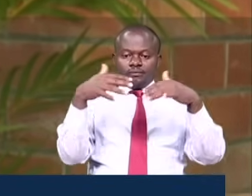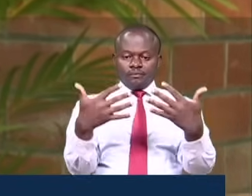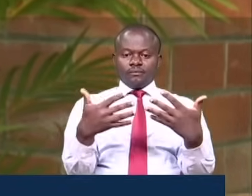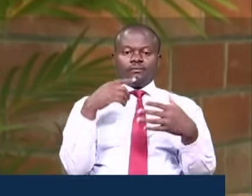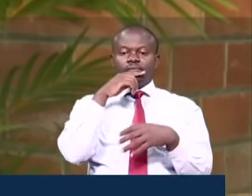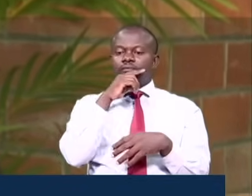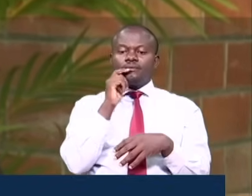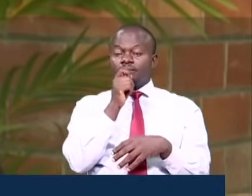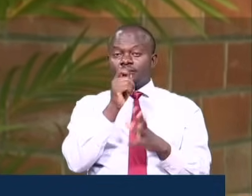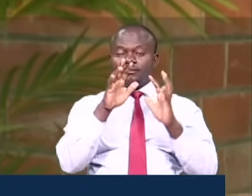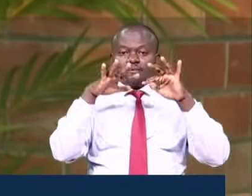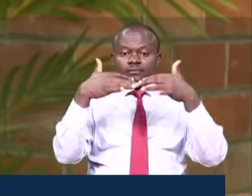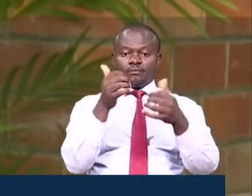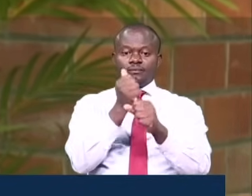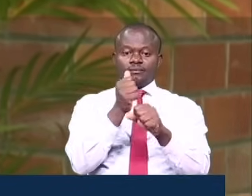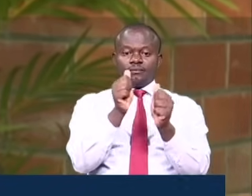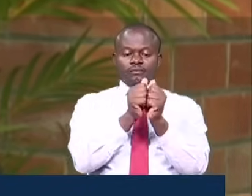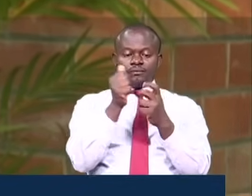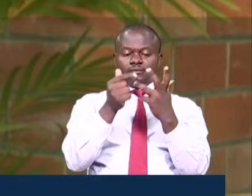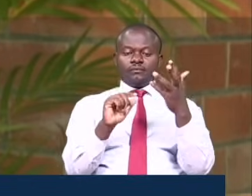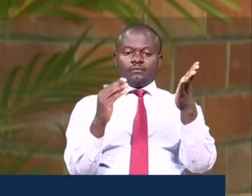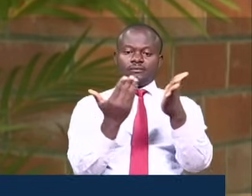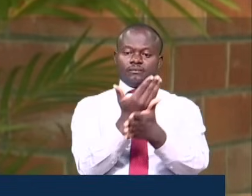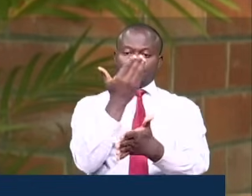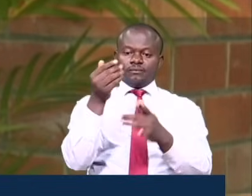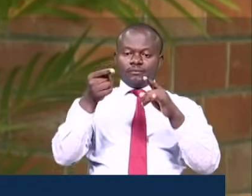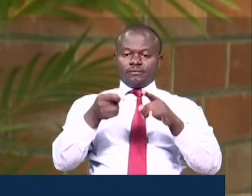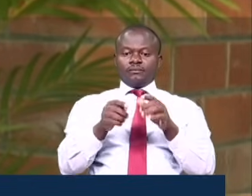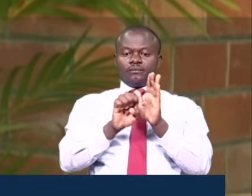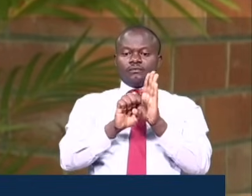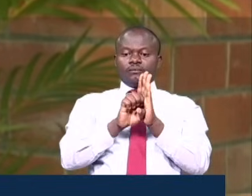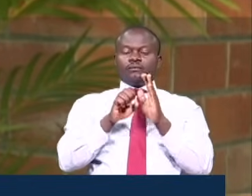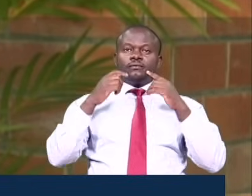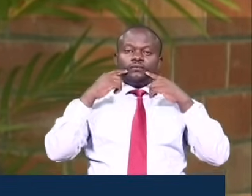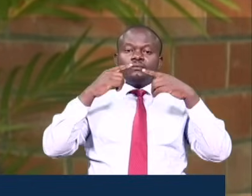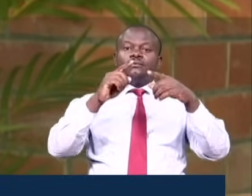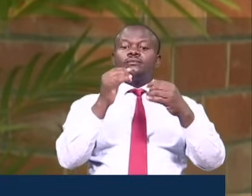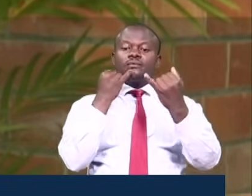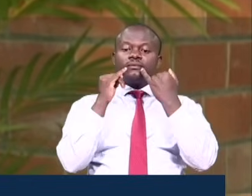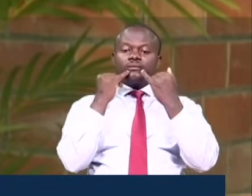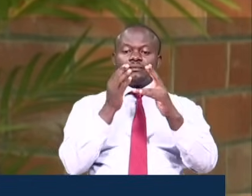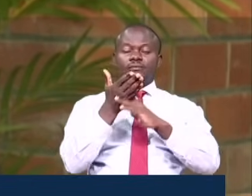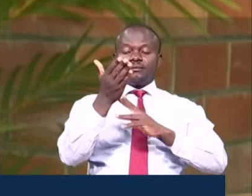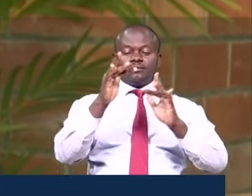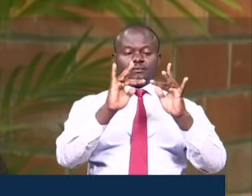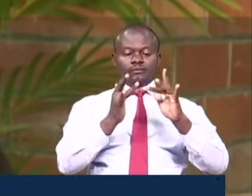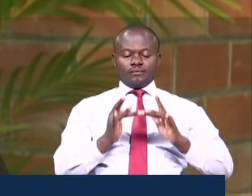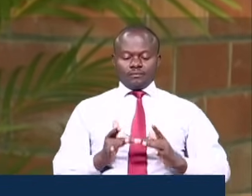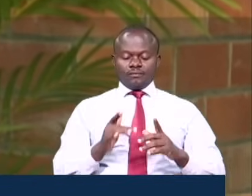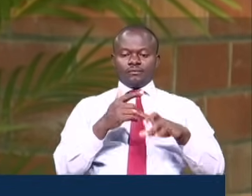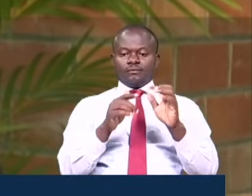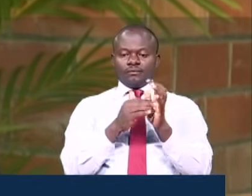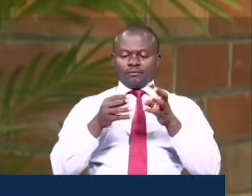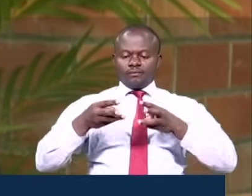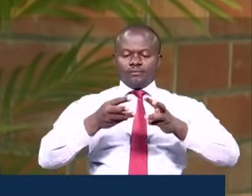nkoranyambaga uburyo ziri gukora ndetse n'ibintu bishya byaje tuvuga nk'ibintu bijyanye no gusakaza amakuru binyuze kuri murandasi ariko n'uburyo